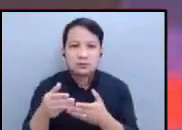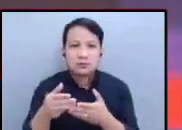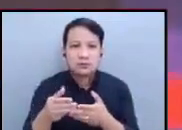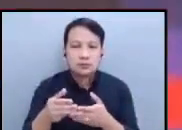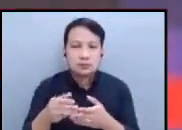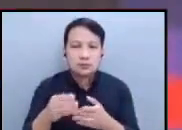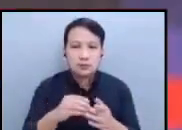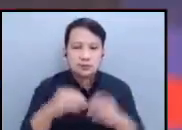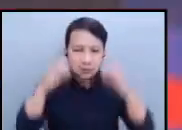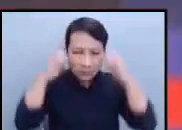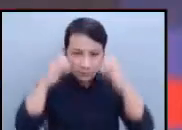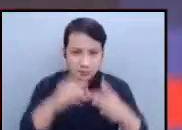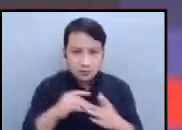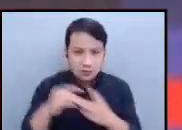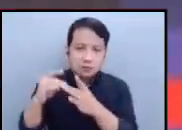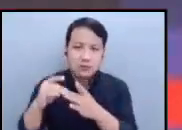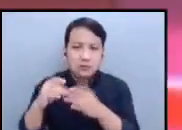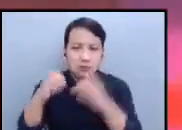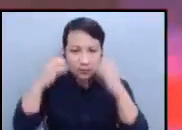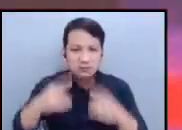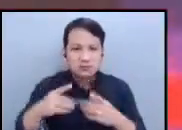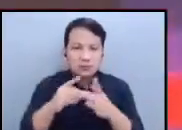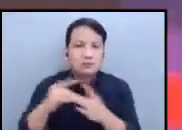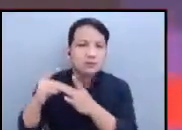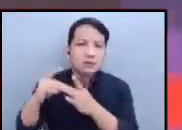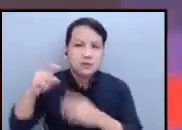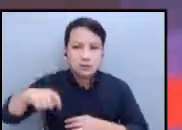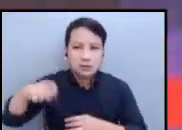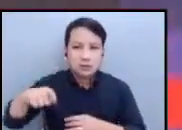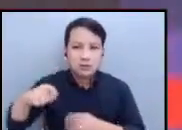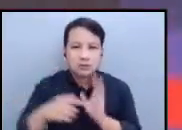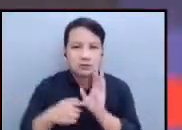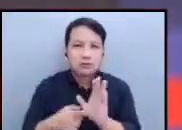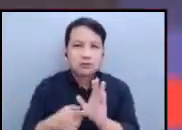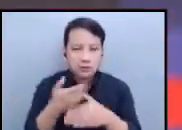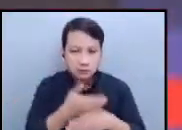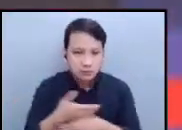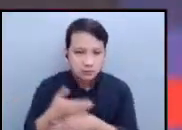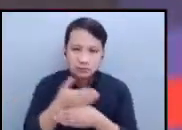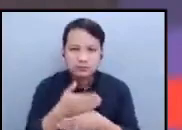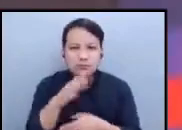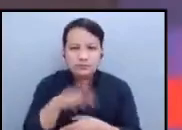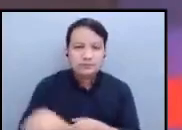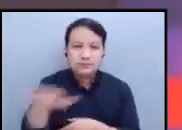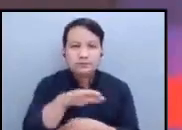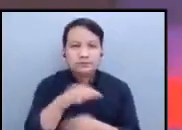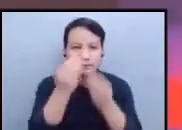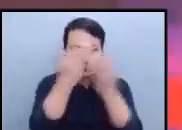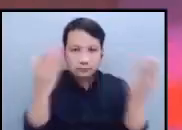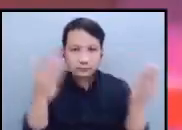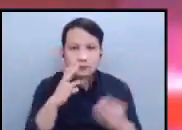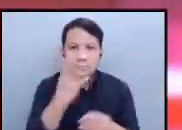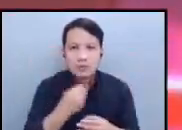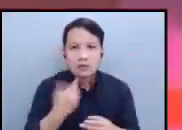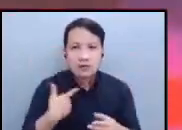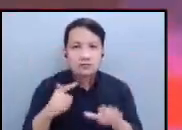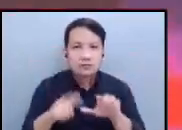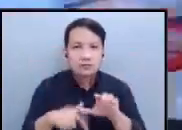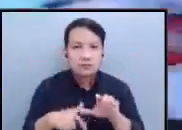education, special therapy at lagyan ng mga caring facilities sa buong bansa na merong mga special